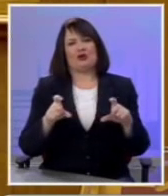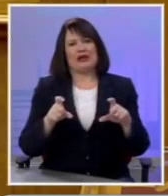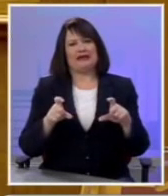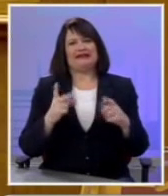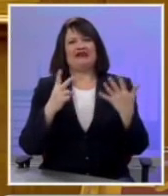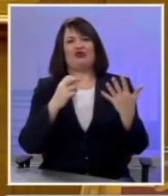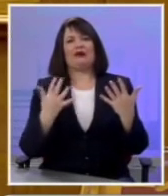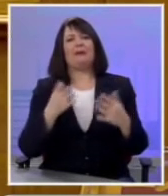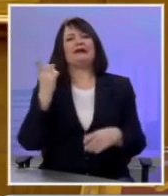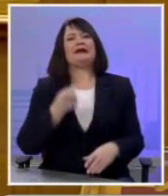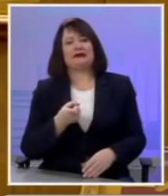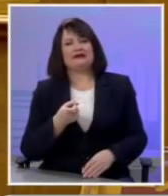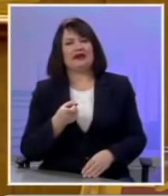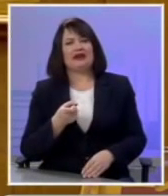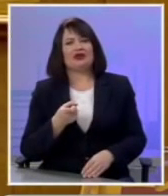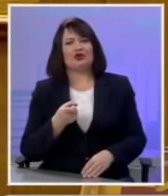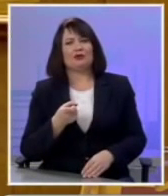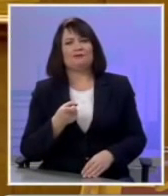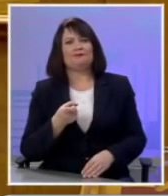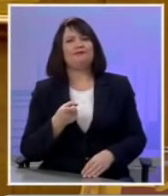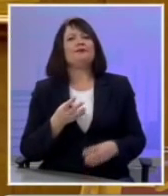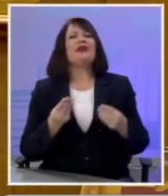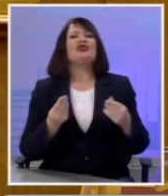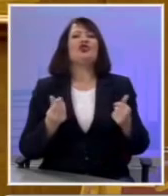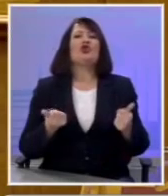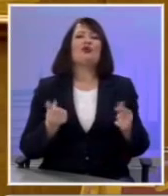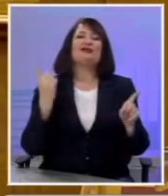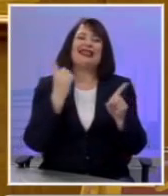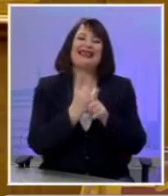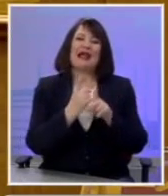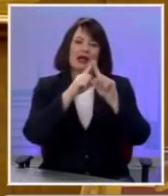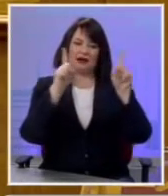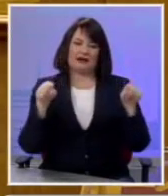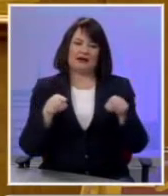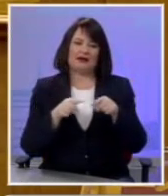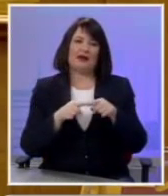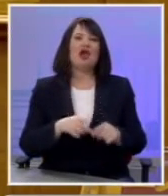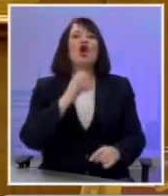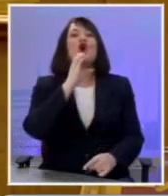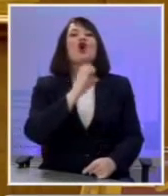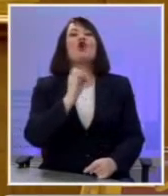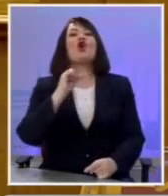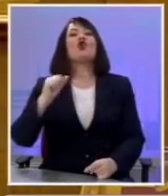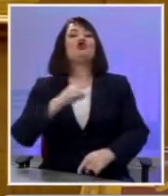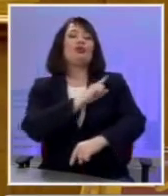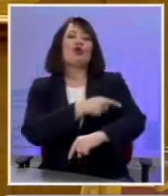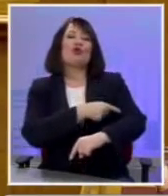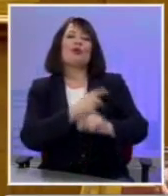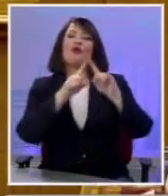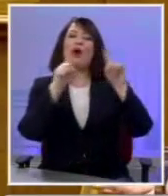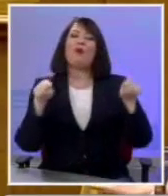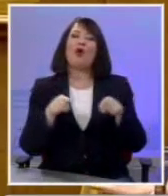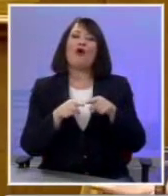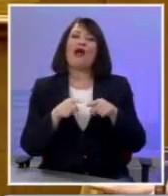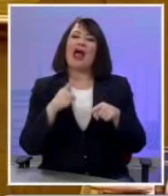το 75% έχει τη μορφή ειδικών ομολογιών, των λεγόμενων κόκκος. Οι ομολογίες αυτές